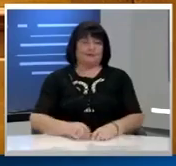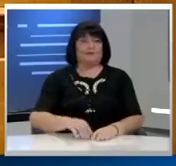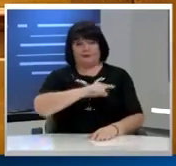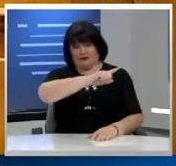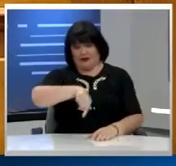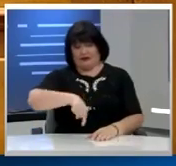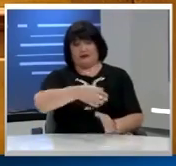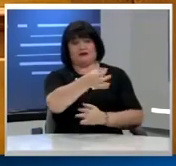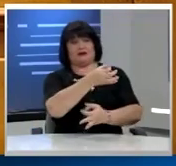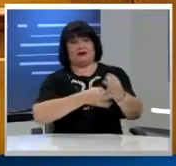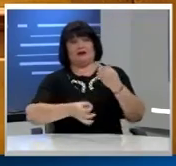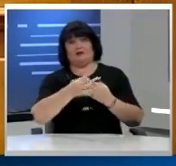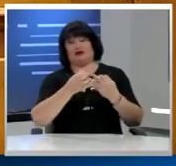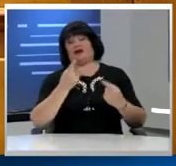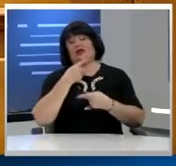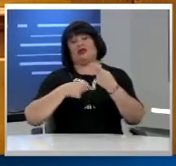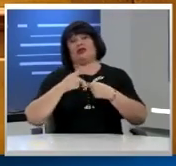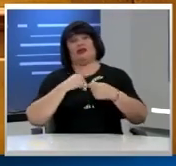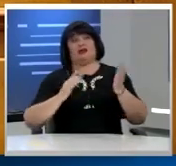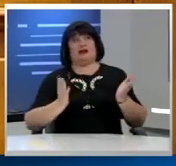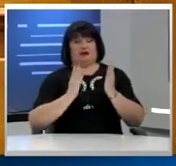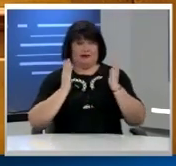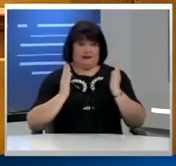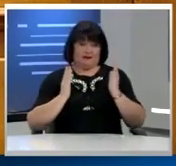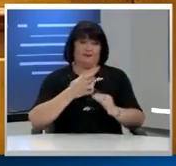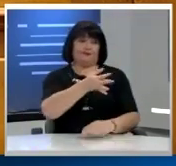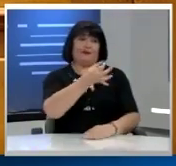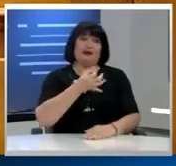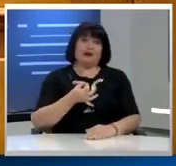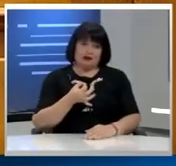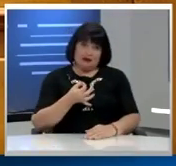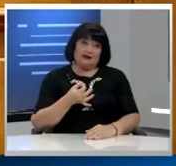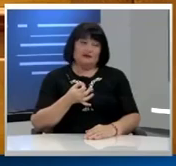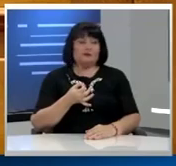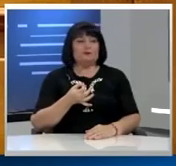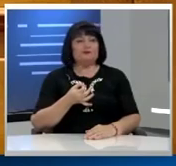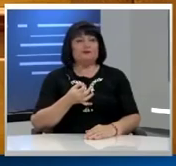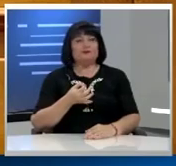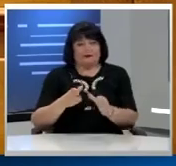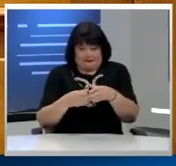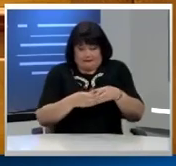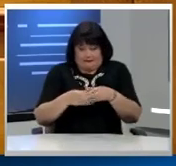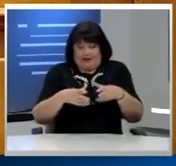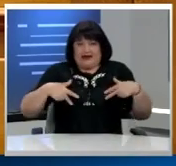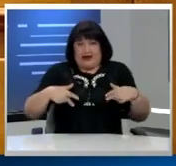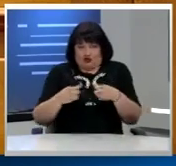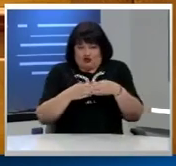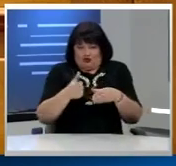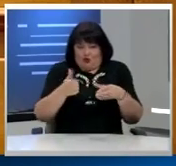Έρχεστε εδώ με το επιχείρημα δήθεν του να ξεφύγουμε από την κομματικοποίηση του